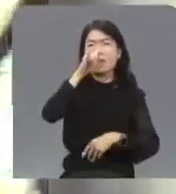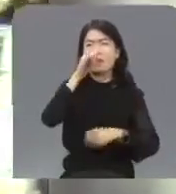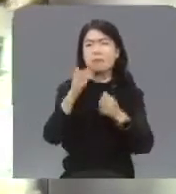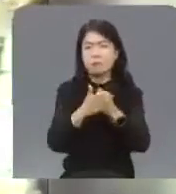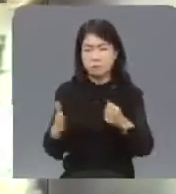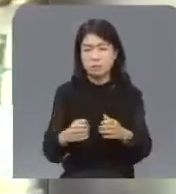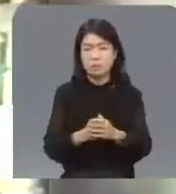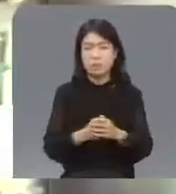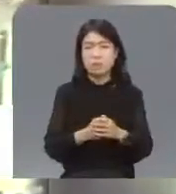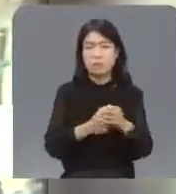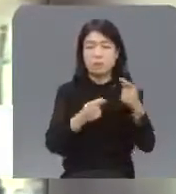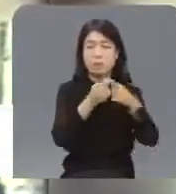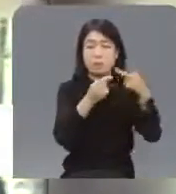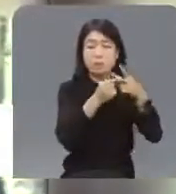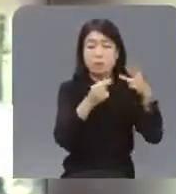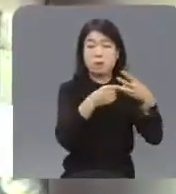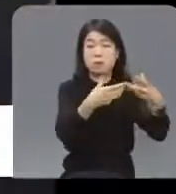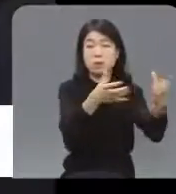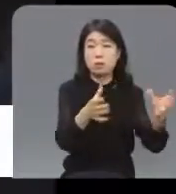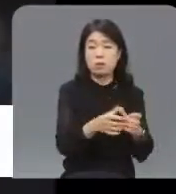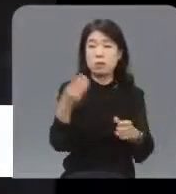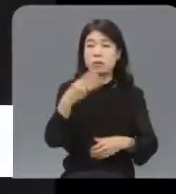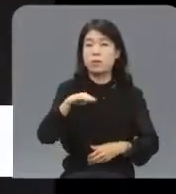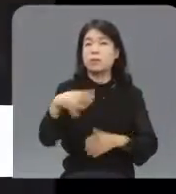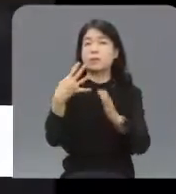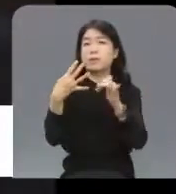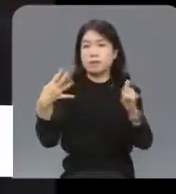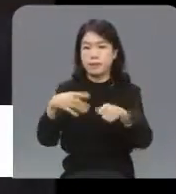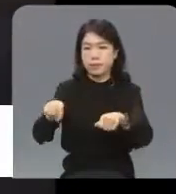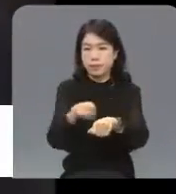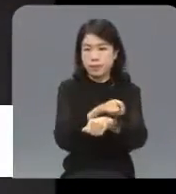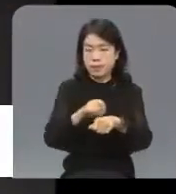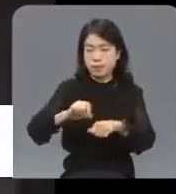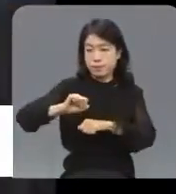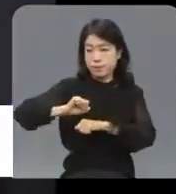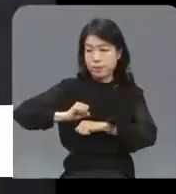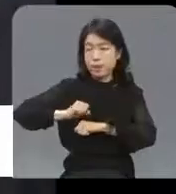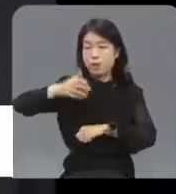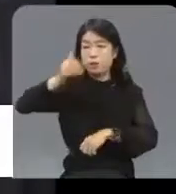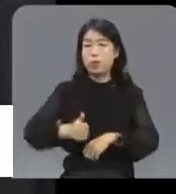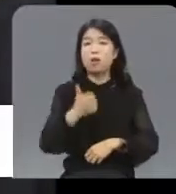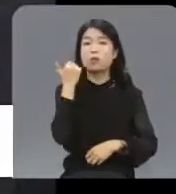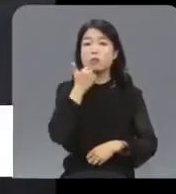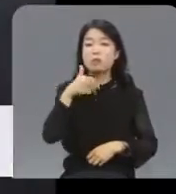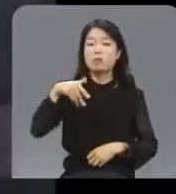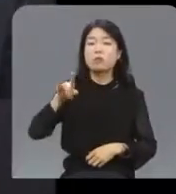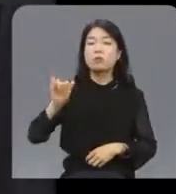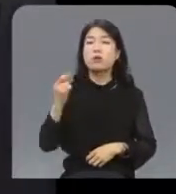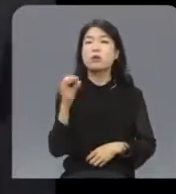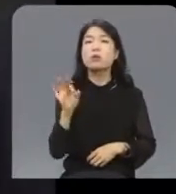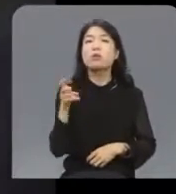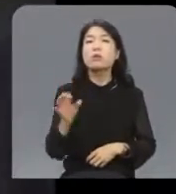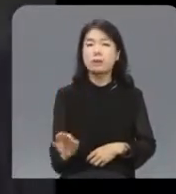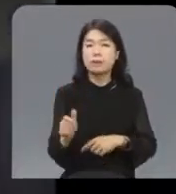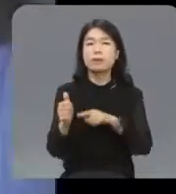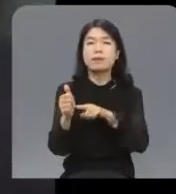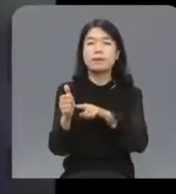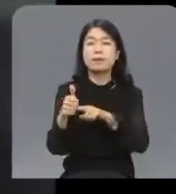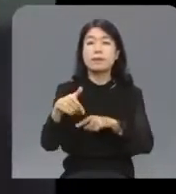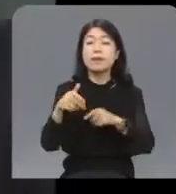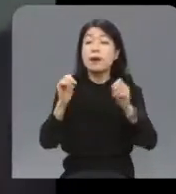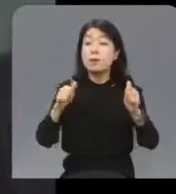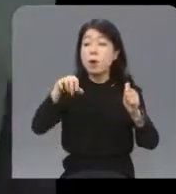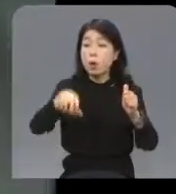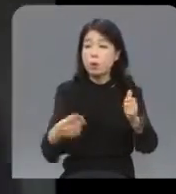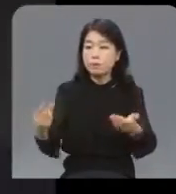세계 여단 3,400여 명, 특전사령관은 정호용 씨였습니다. 재판정에서 정 씨가 한